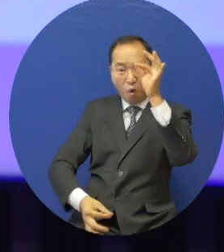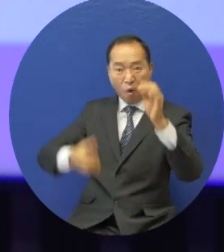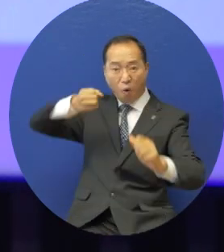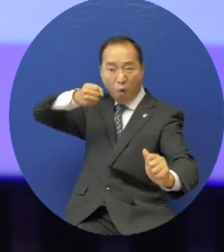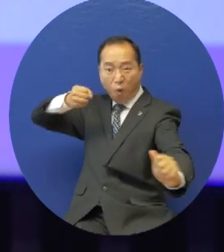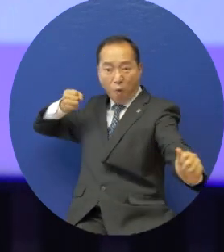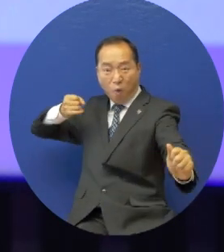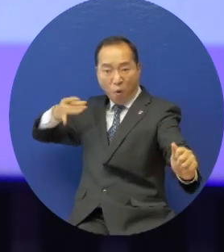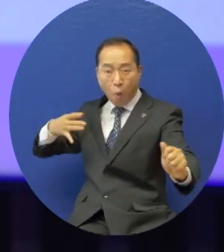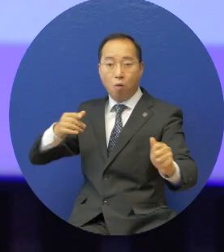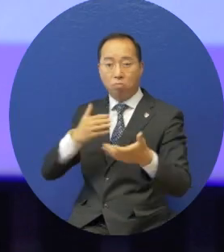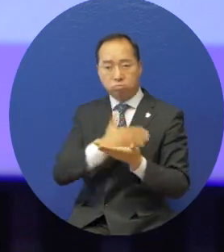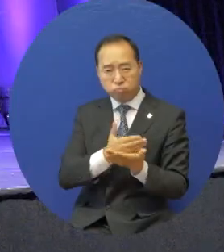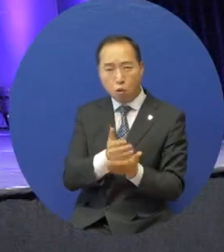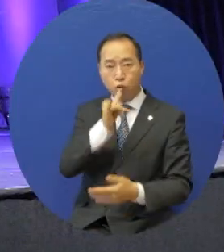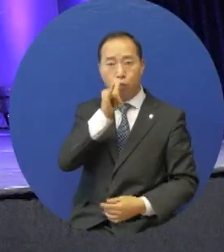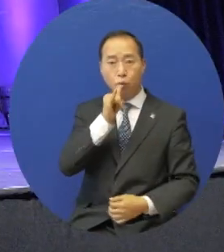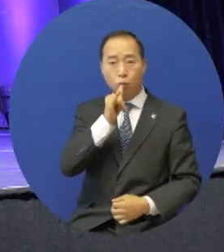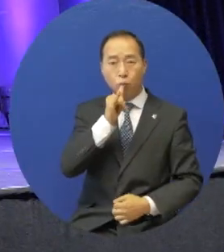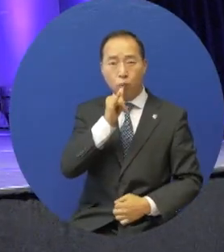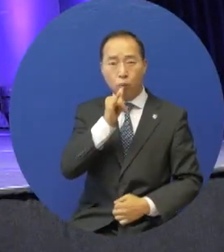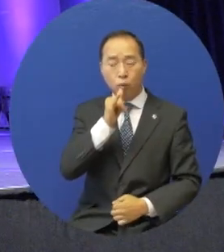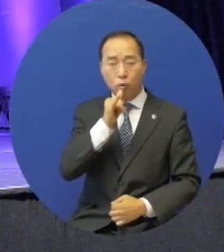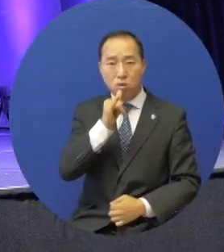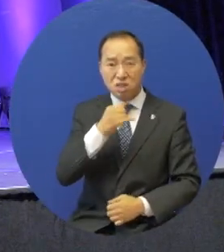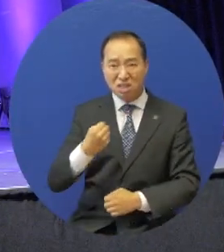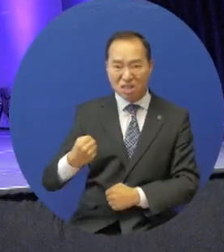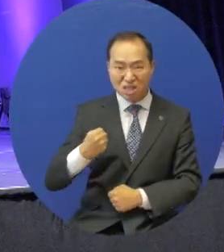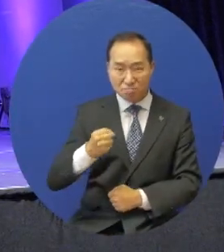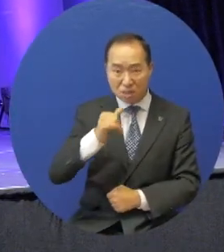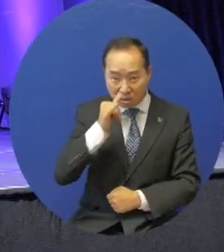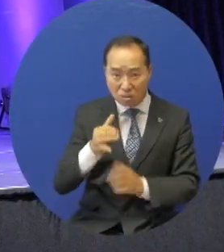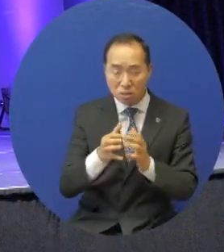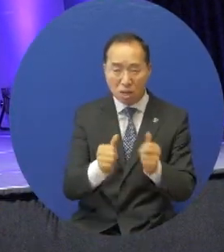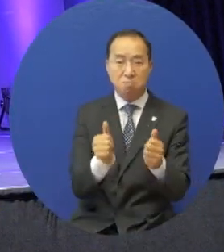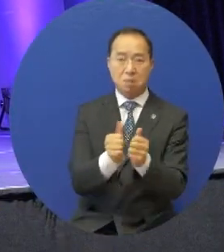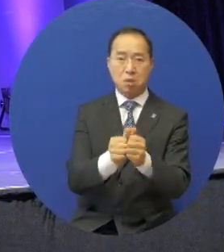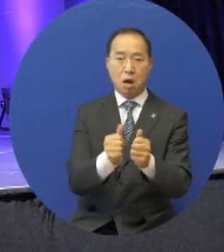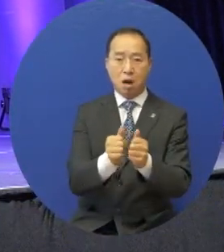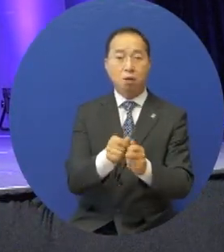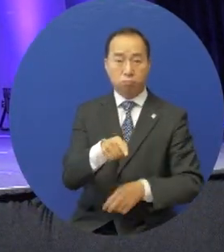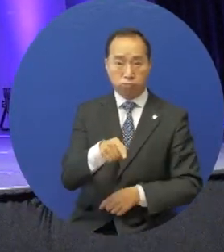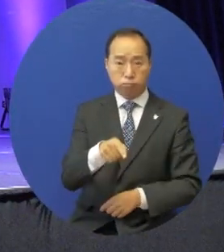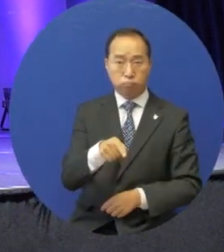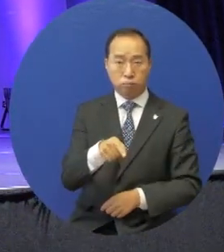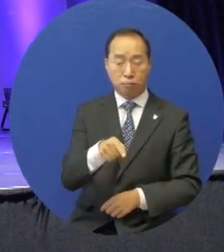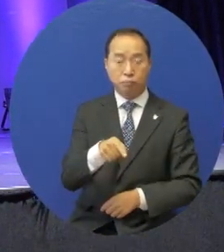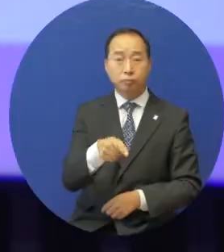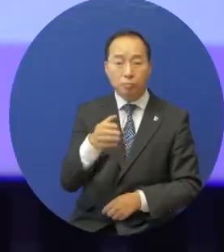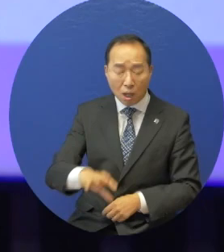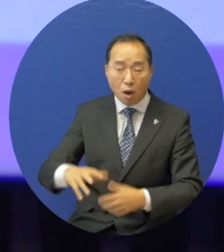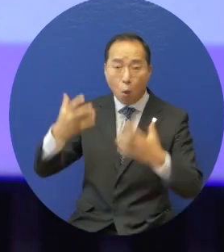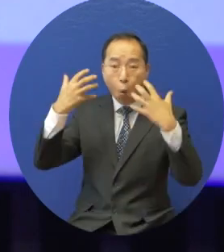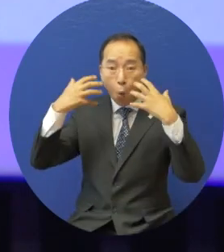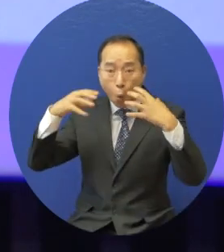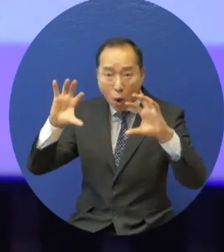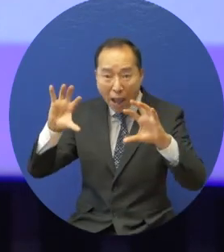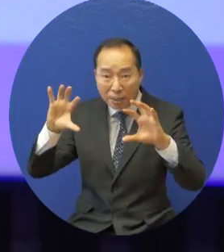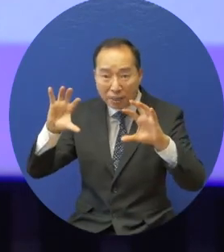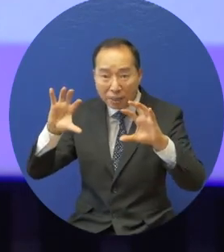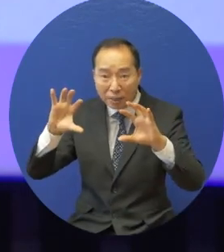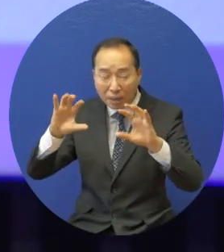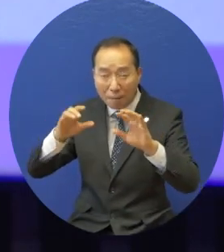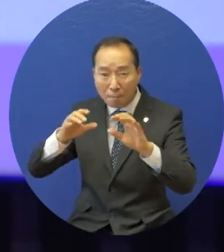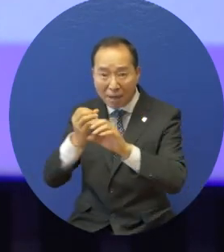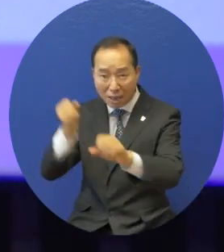다양한 무기를 이제 가지고 있어야 돼요. 그러니까 이것은 굉장히 용맹한 사람들이 종사를 했음에도 불구하고 또는 호랑이의